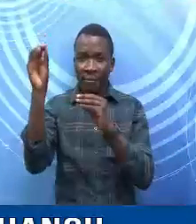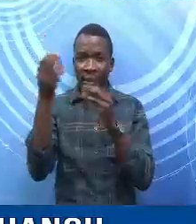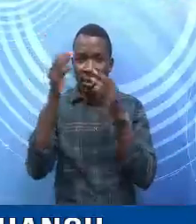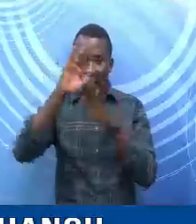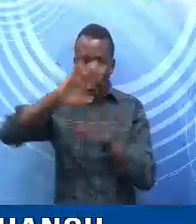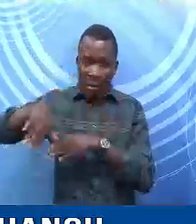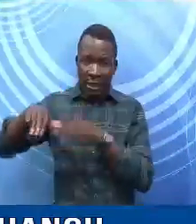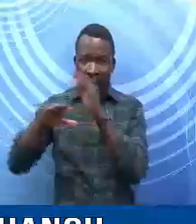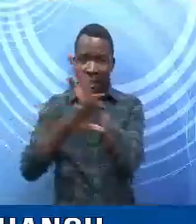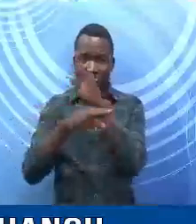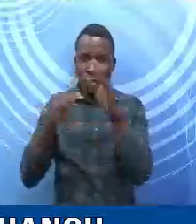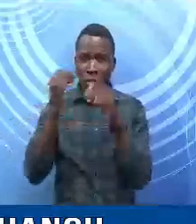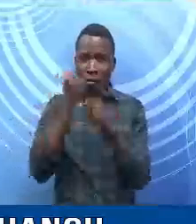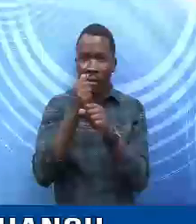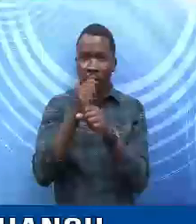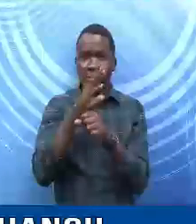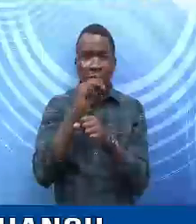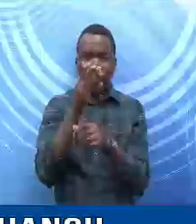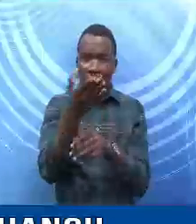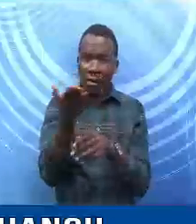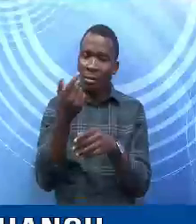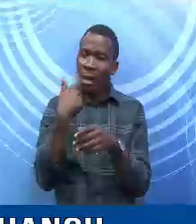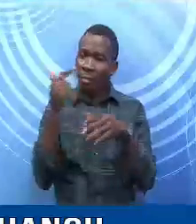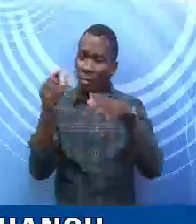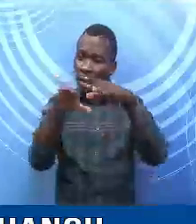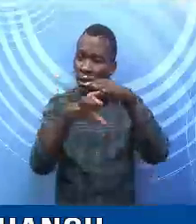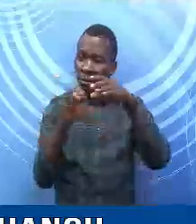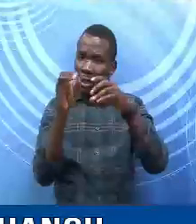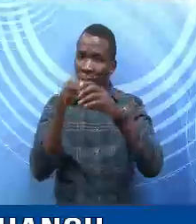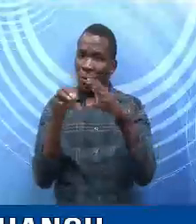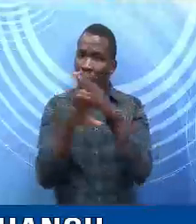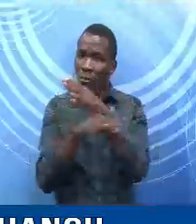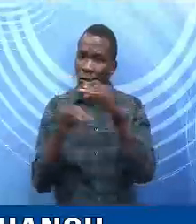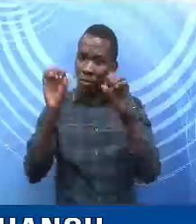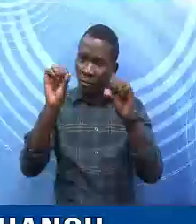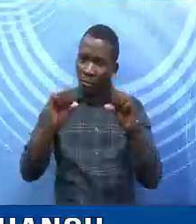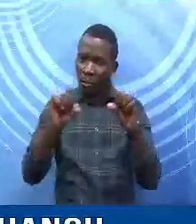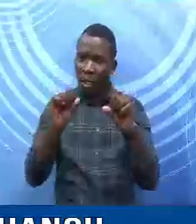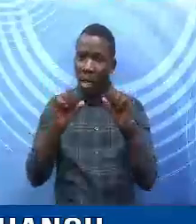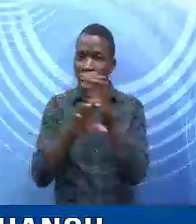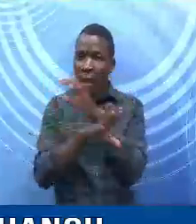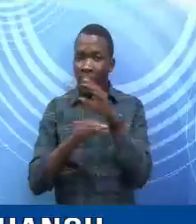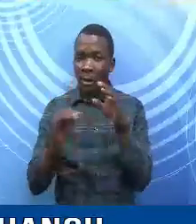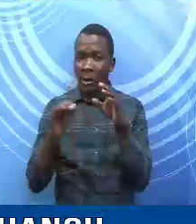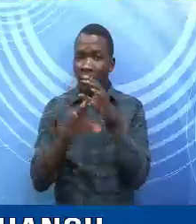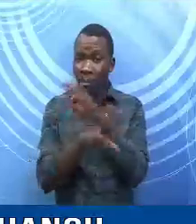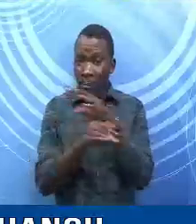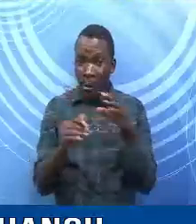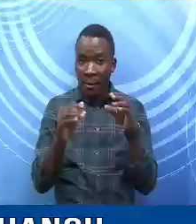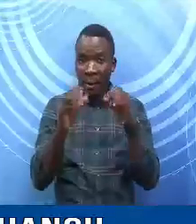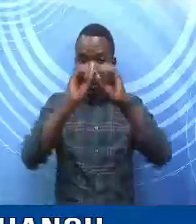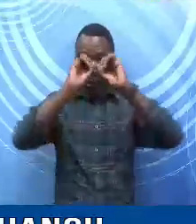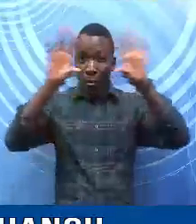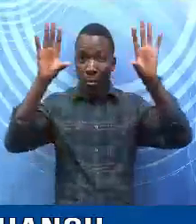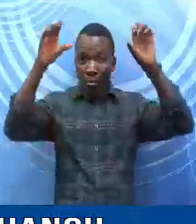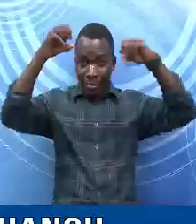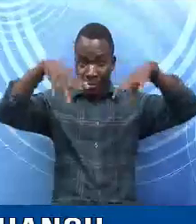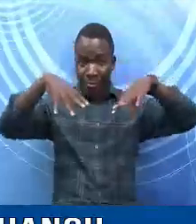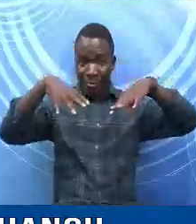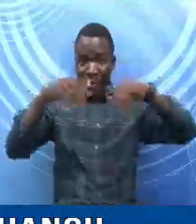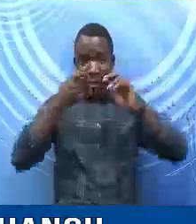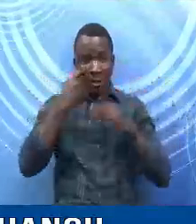uyu musore batubwiye ko ngo aka gace gasanzwe karimo ubujura bukabije ngaho abajura badatinya no kwambura abantu ku manywa y'ihanga aho turabona no mu